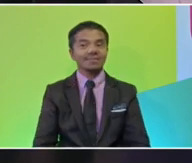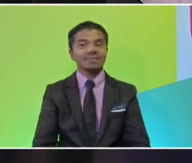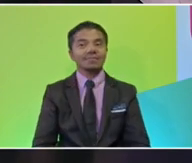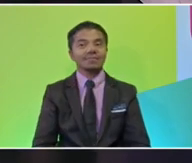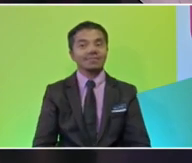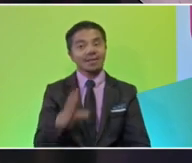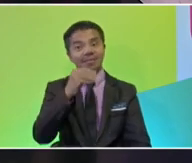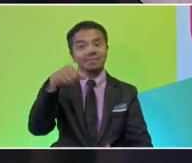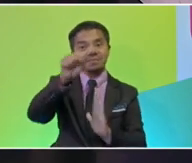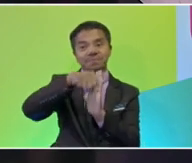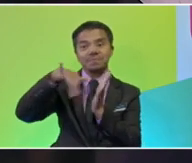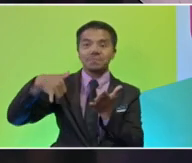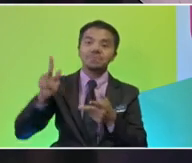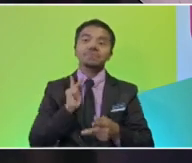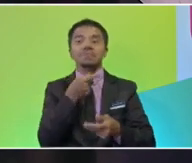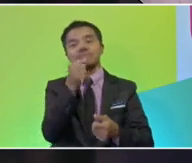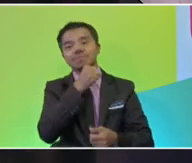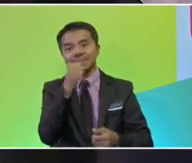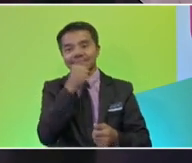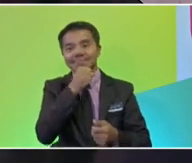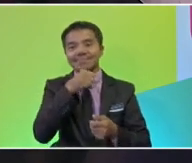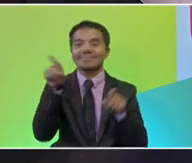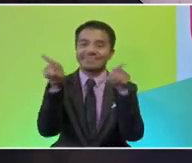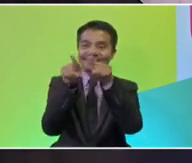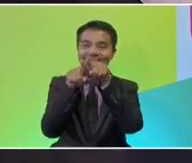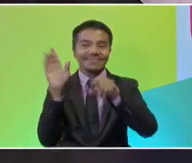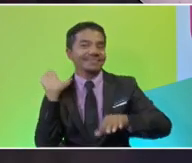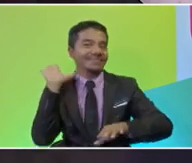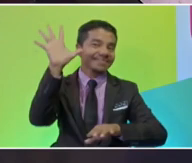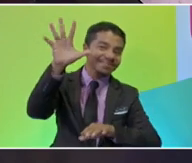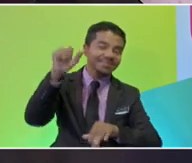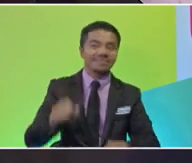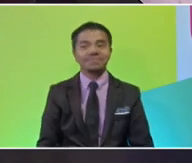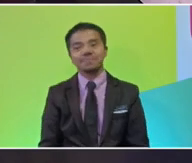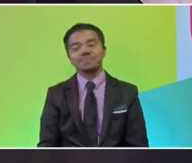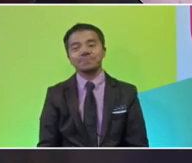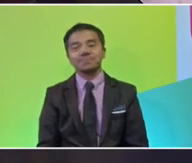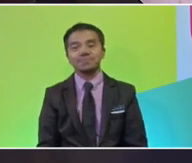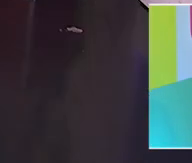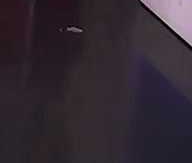pada hari ini murid-murid juga di rumah jam nyanyi